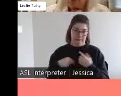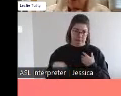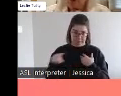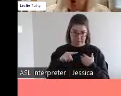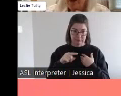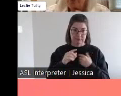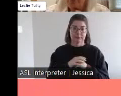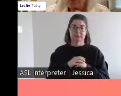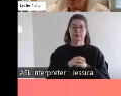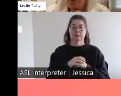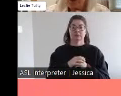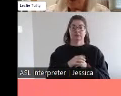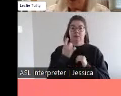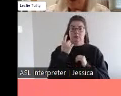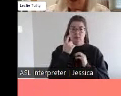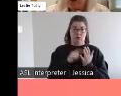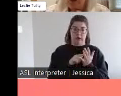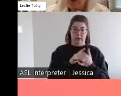collectivités